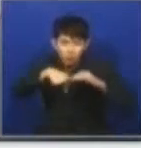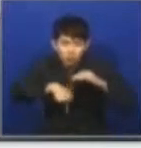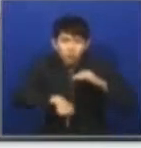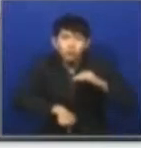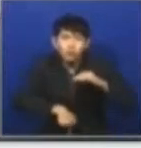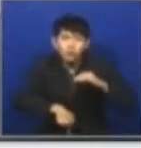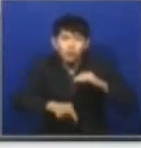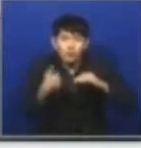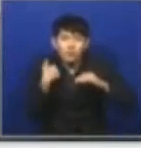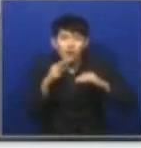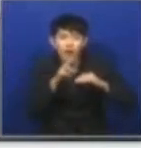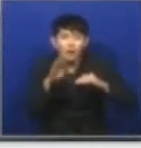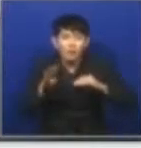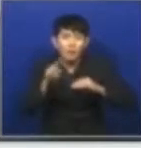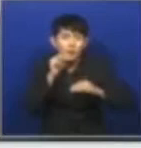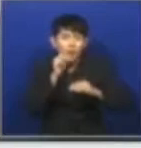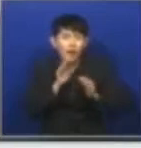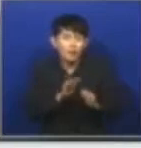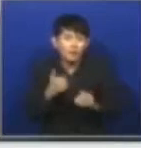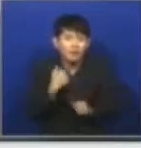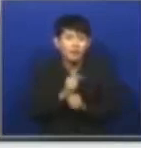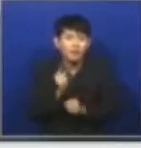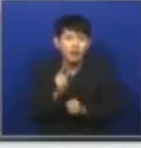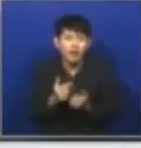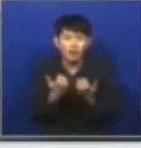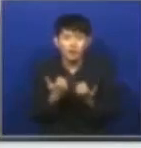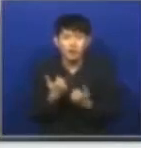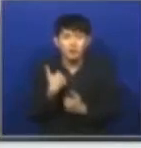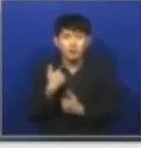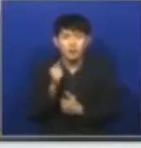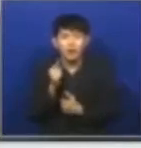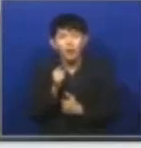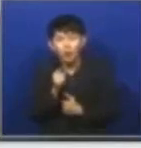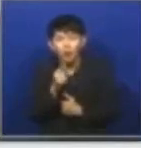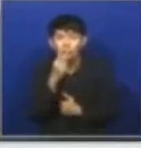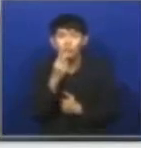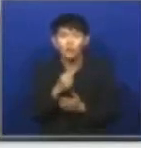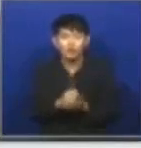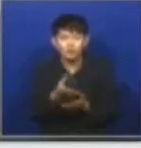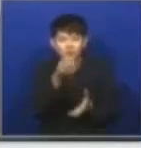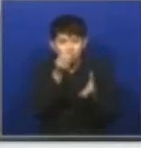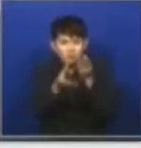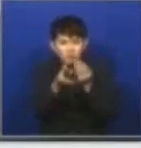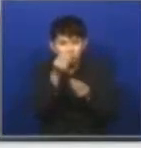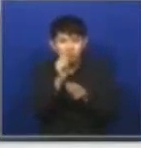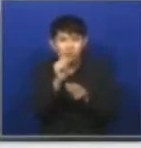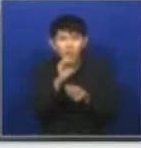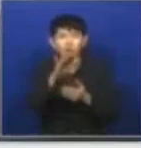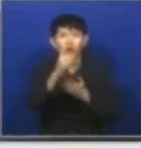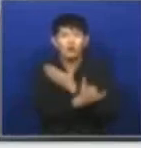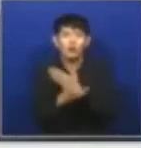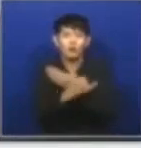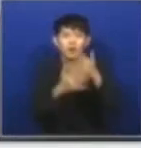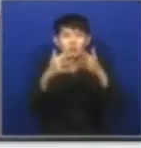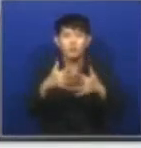ท่านมีระบบการเก็บขึ้นมายังไงเวลานี้มีหลวงพ่อมีอะไรนู่นไปศึกษาจากโคโลราโดอเมริกาเอาเข้ามา